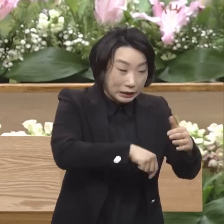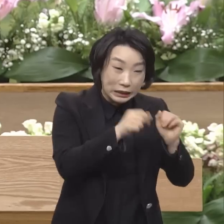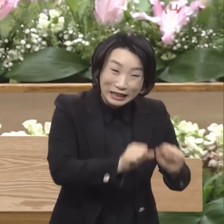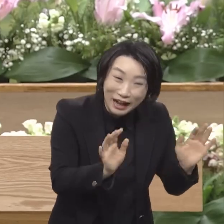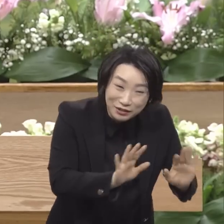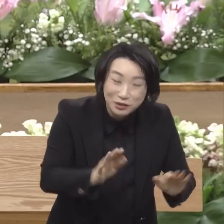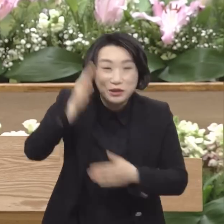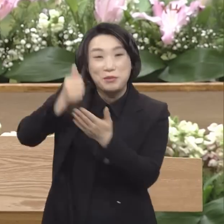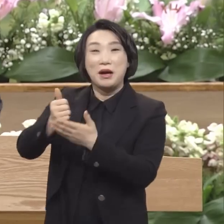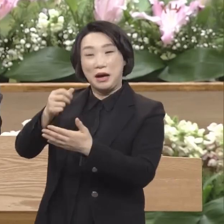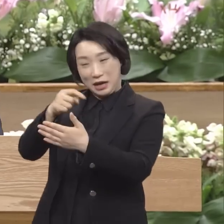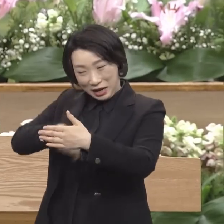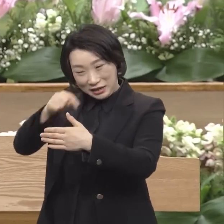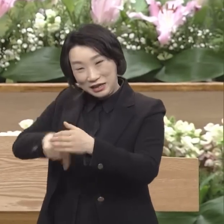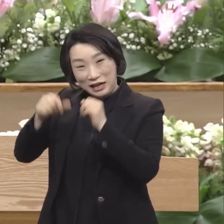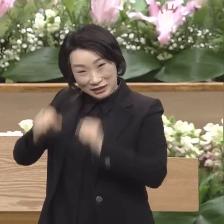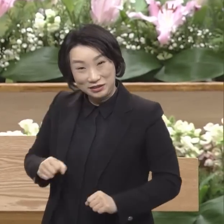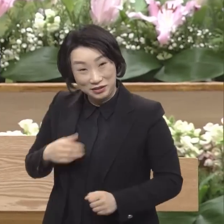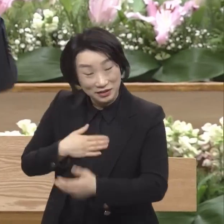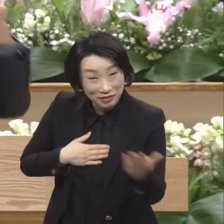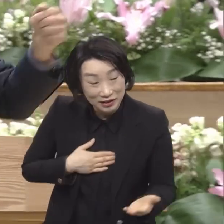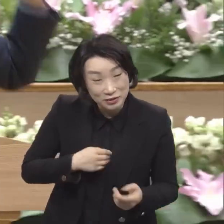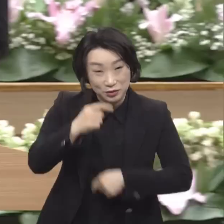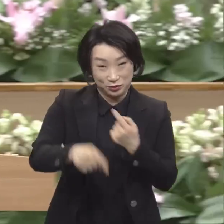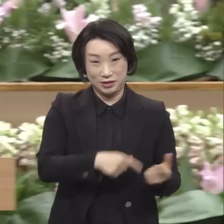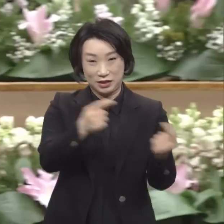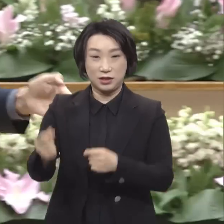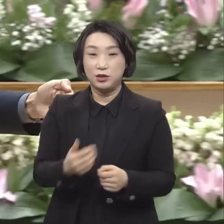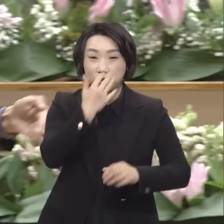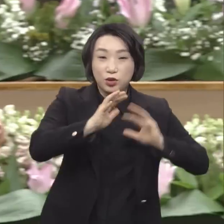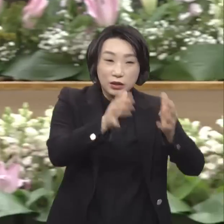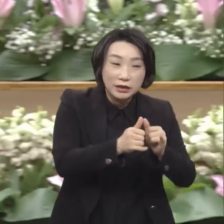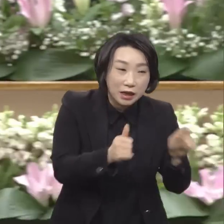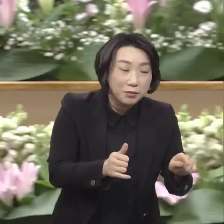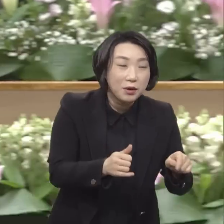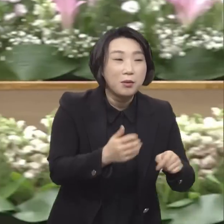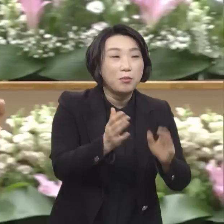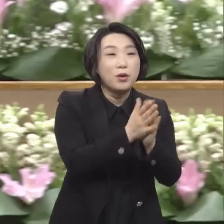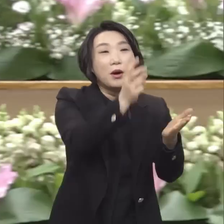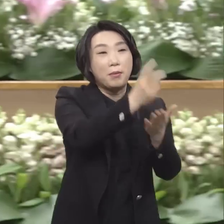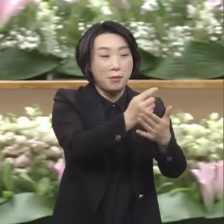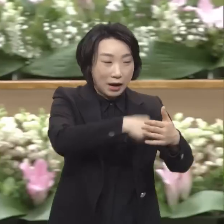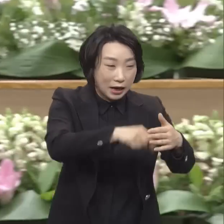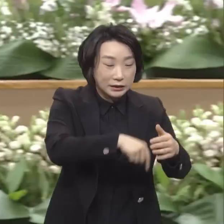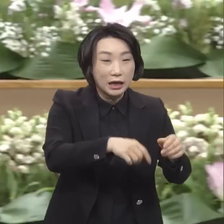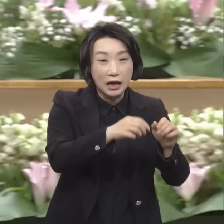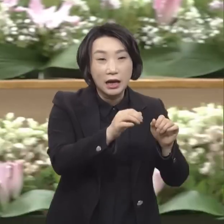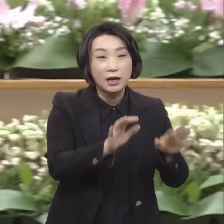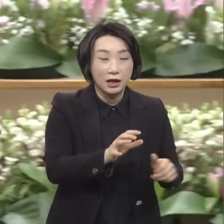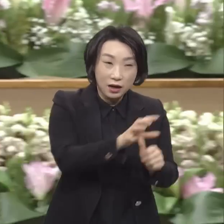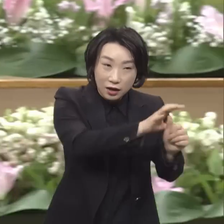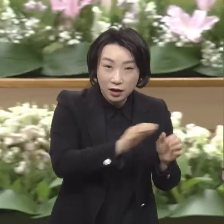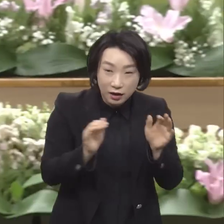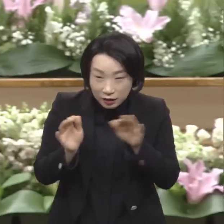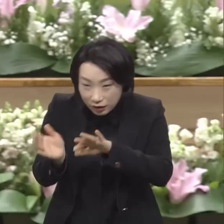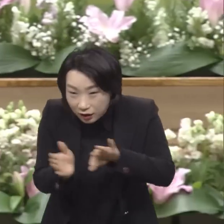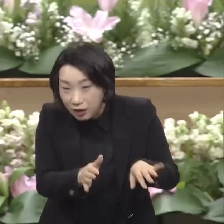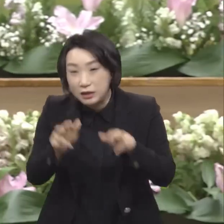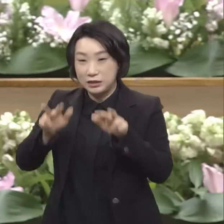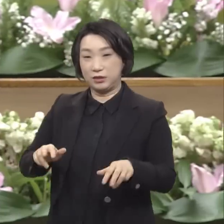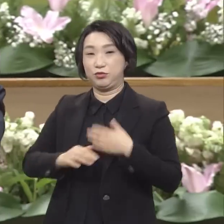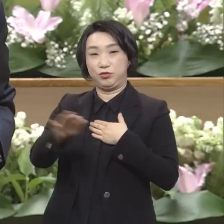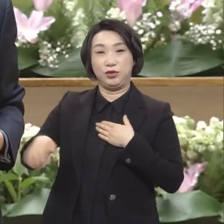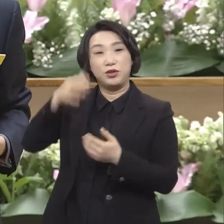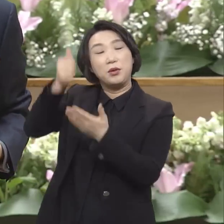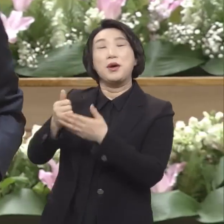자라 이 말이요. 같이 유대인들은 율법의 관리 아래 있고 지금 우리는